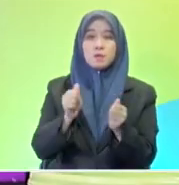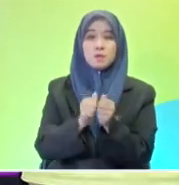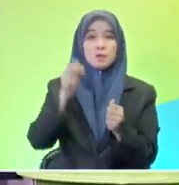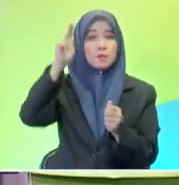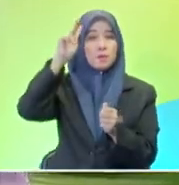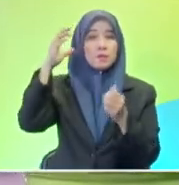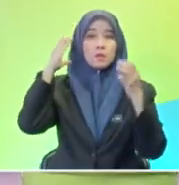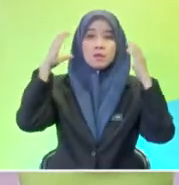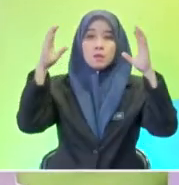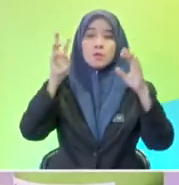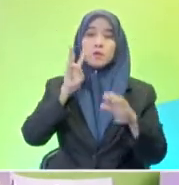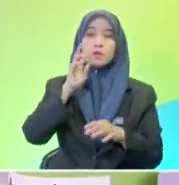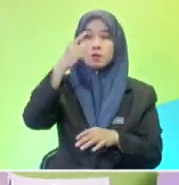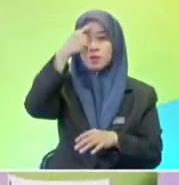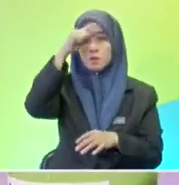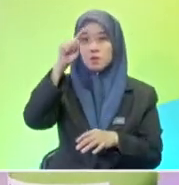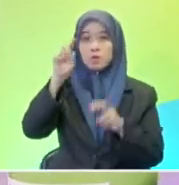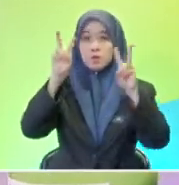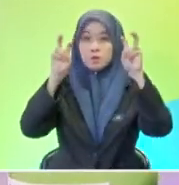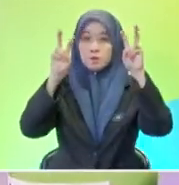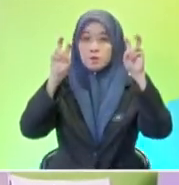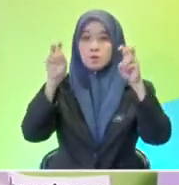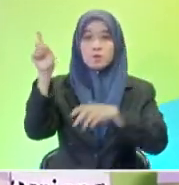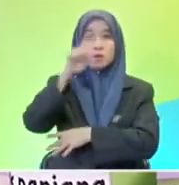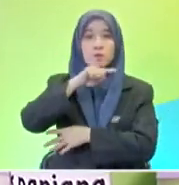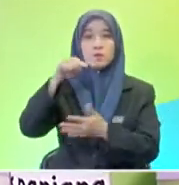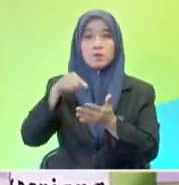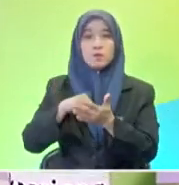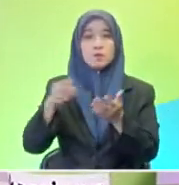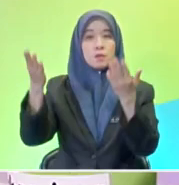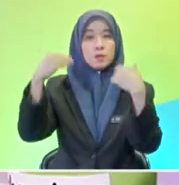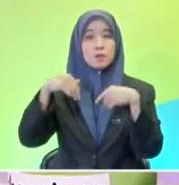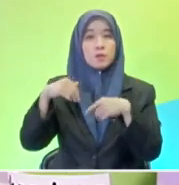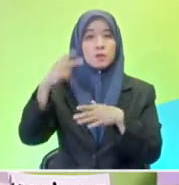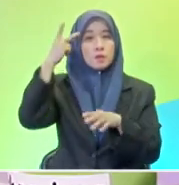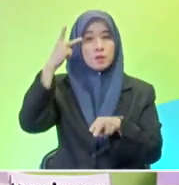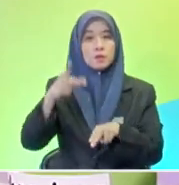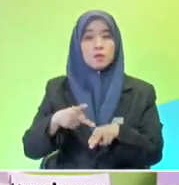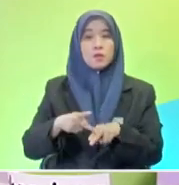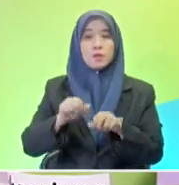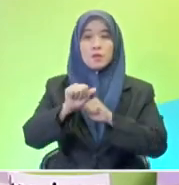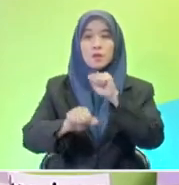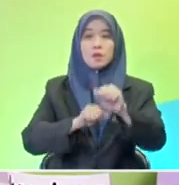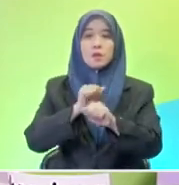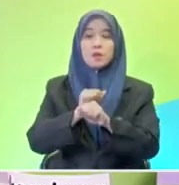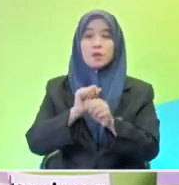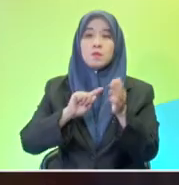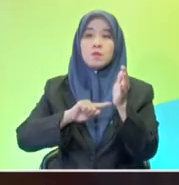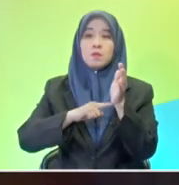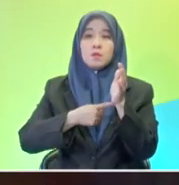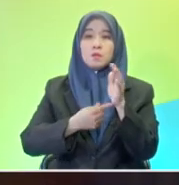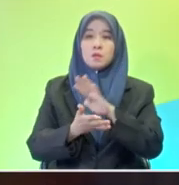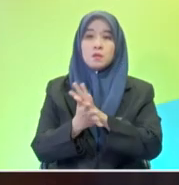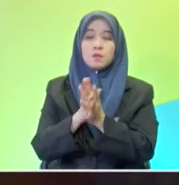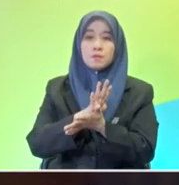Cikgu Wani untuk topik kita hari ini iaitu mari mengenal alam semul jadiadi Baiklah Cikgu saya